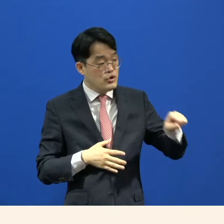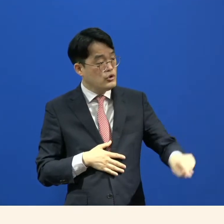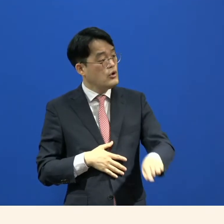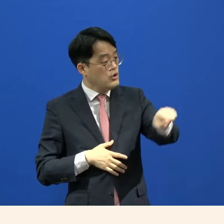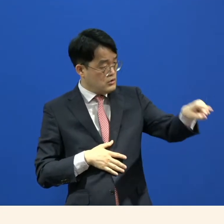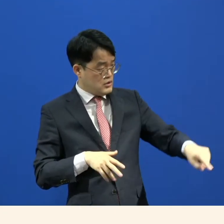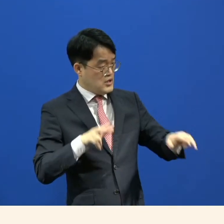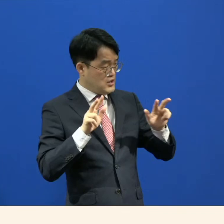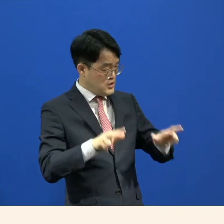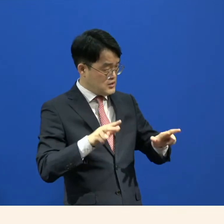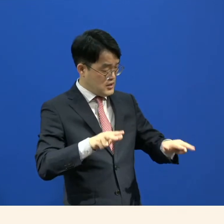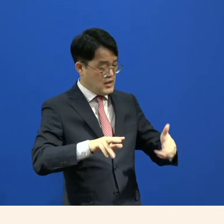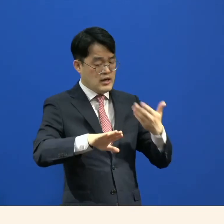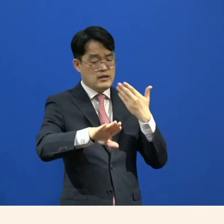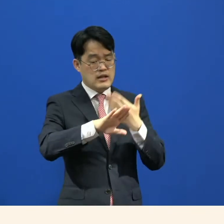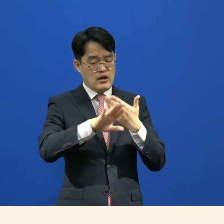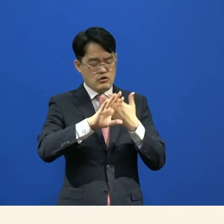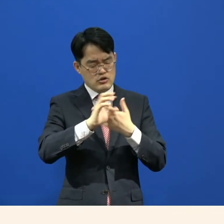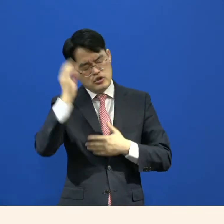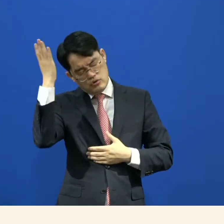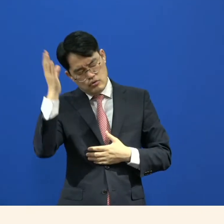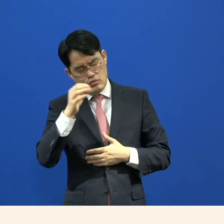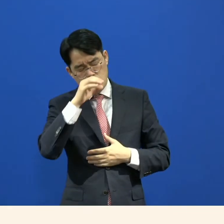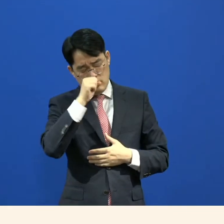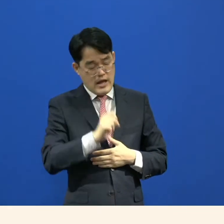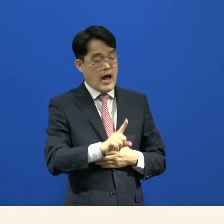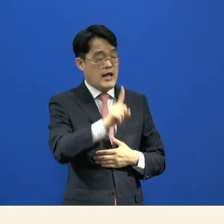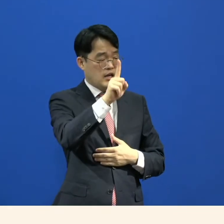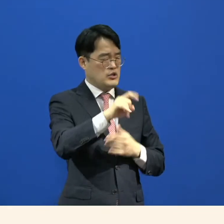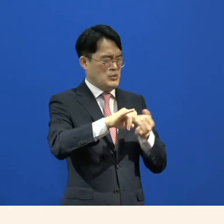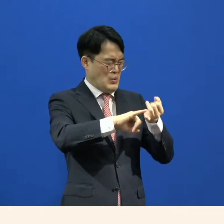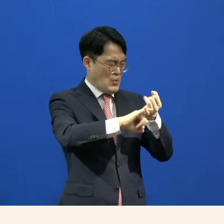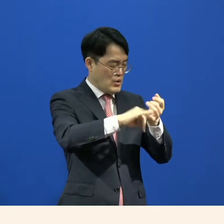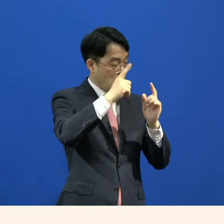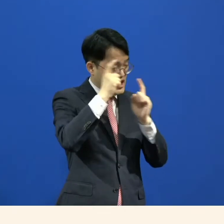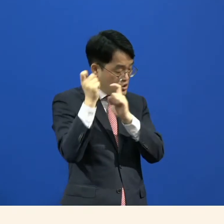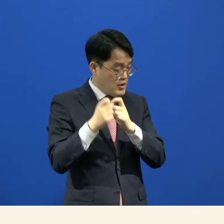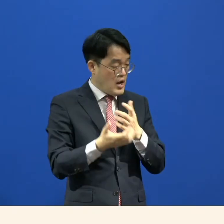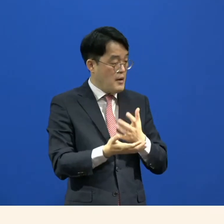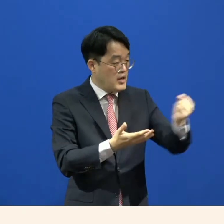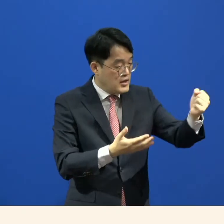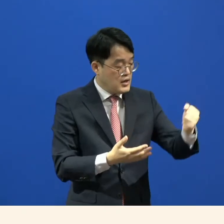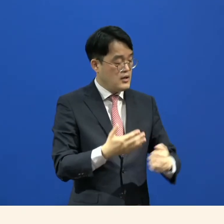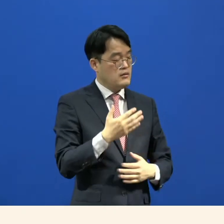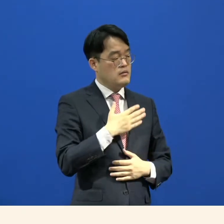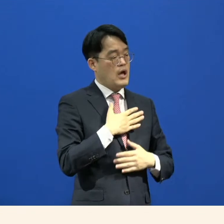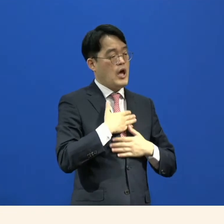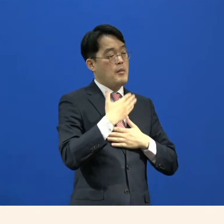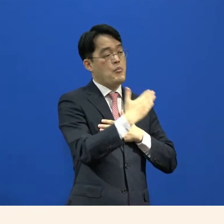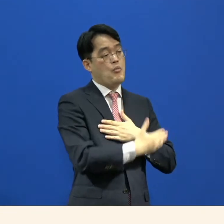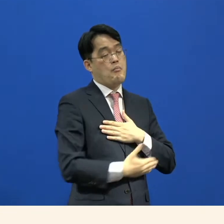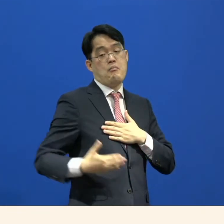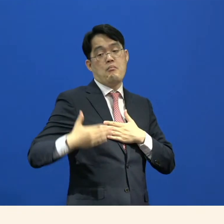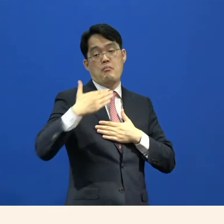앞으로 다른 것은 다 잊어도 좋은데 이 한 가지는 잊으면 안 된다. 받아 먹으라 내 몸이니라. 이 내 몸이